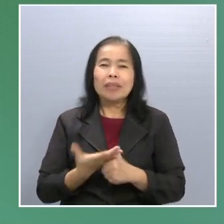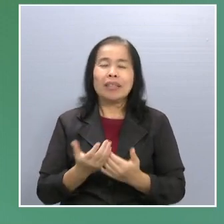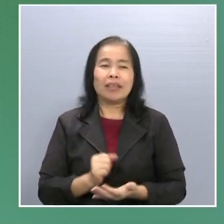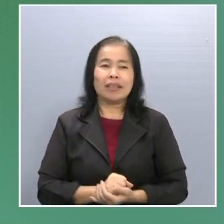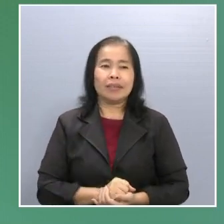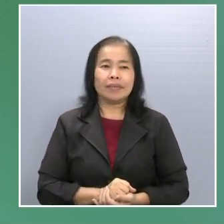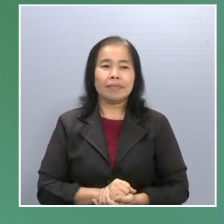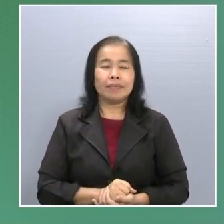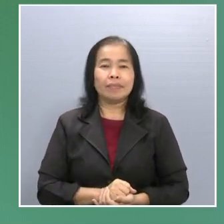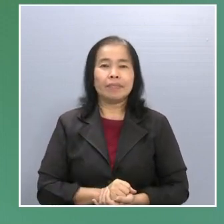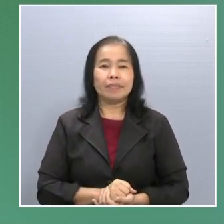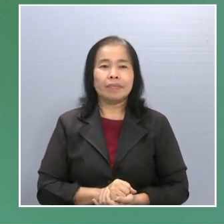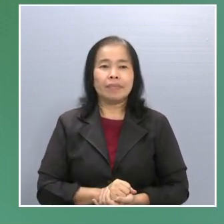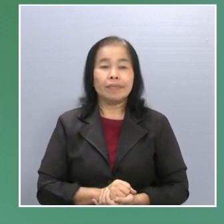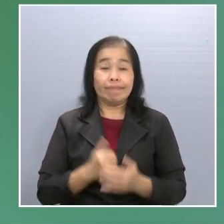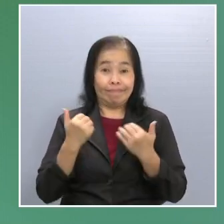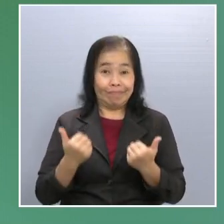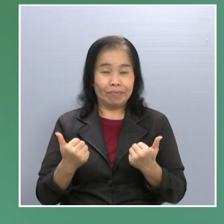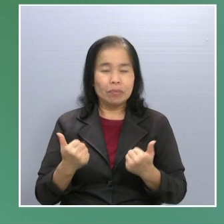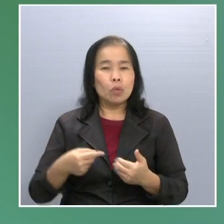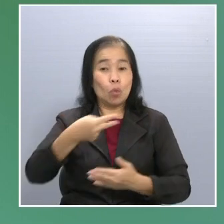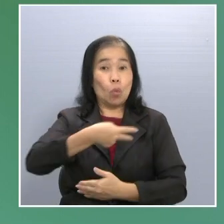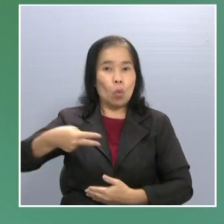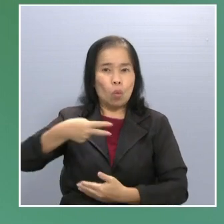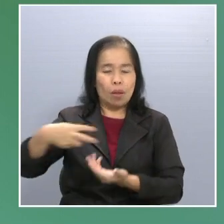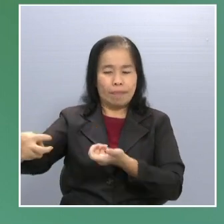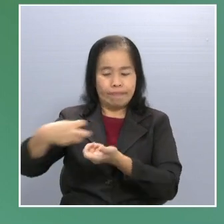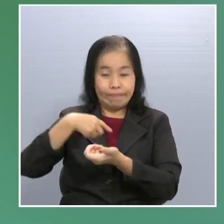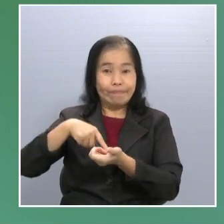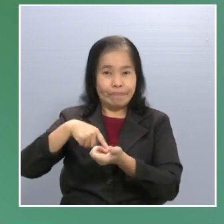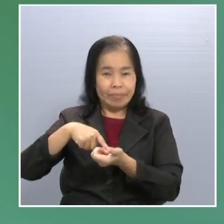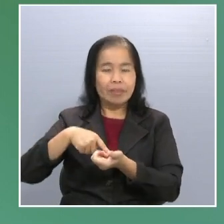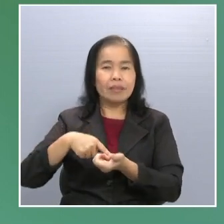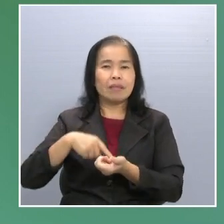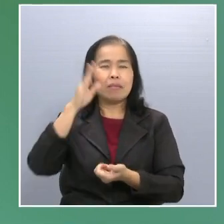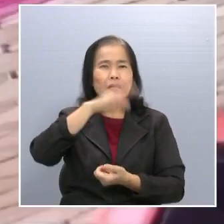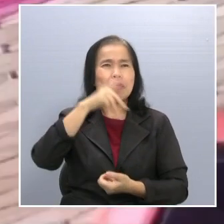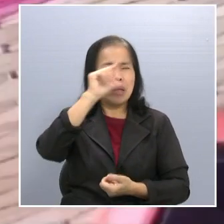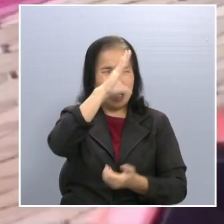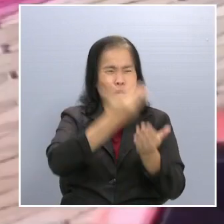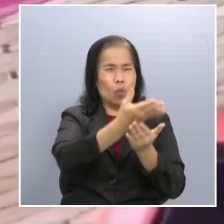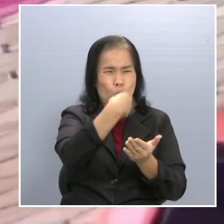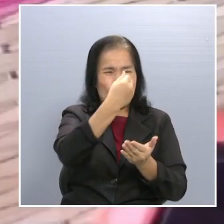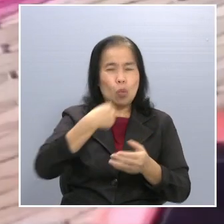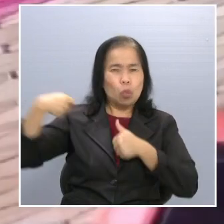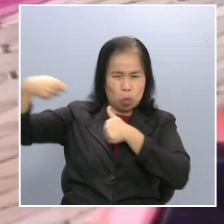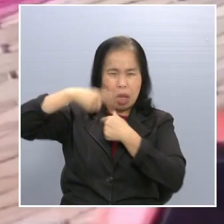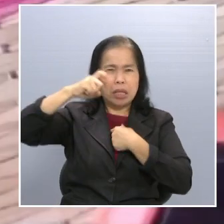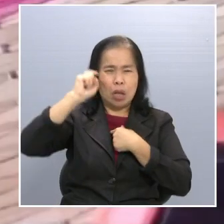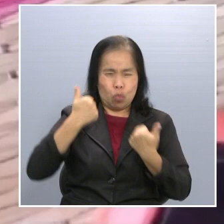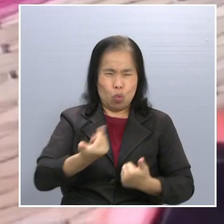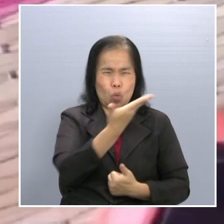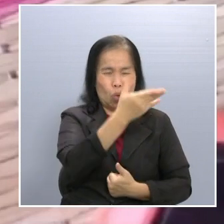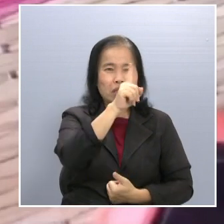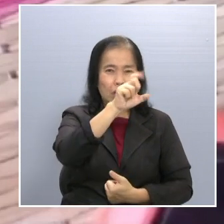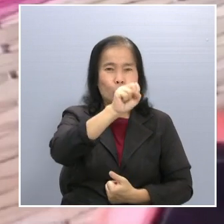นี่ล่าสุดมีข้อความส่งมาให้แม่ดูทางเมสเซนเจอร์บอกแม่รีบหาเงินมาให้ไม่งั้นเขาจะฆ่าให้ตายวันนี้ขออีก120,000